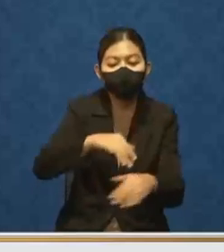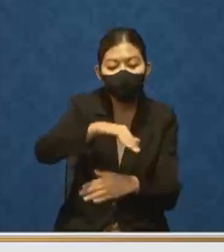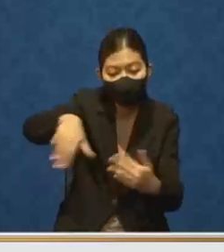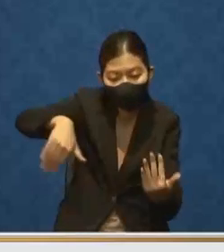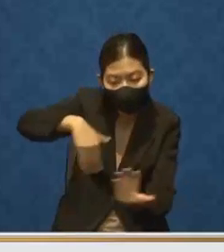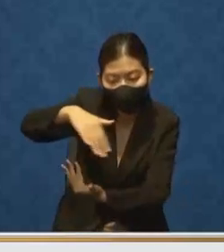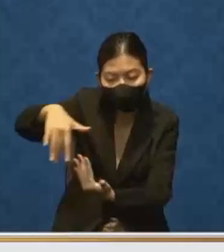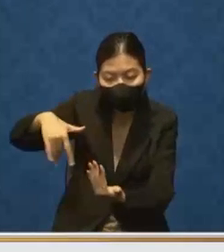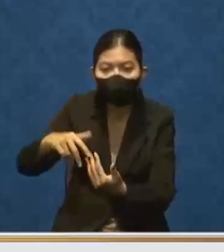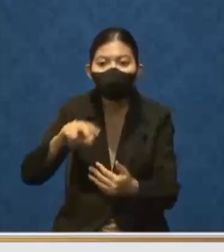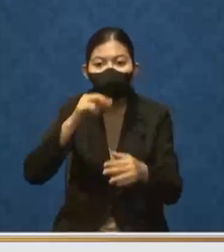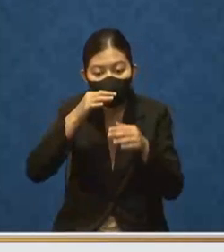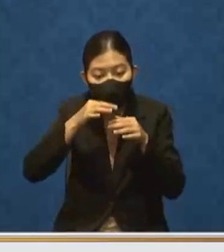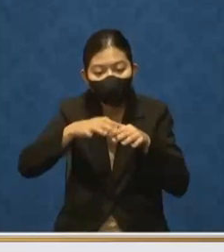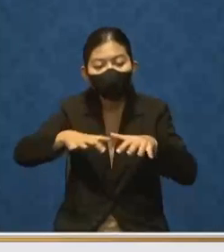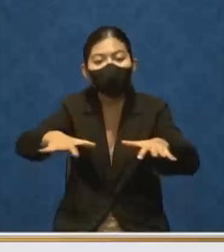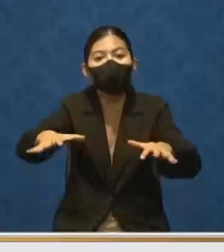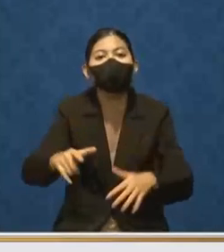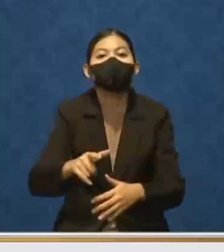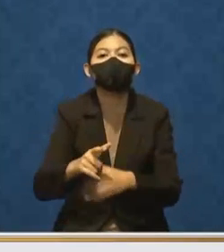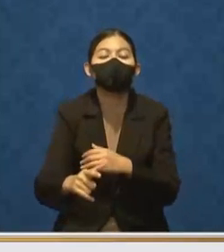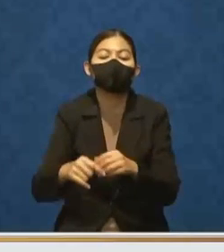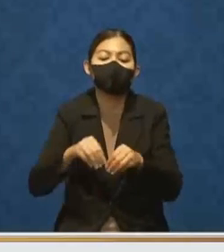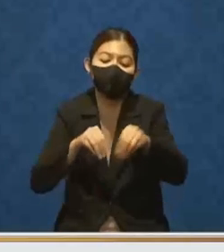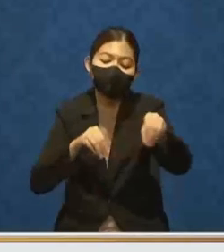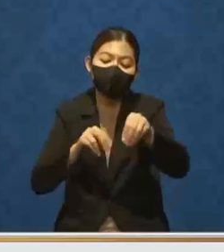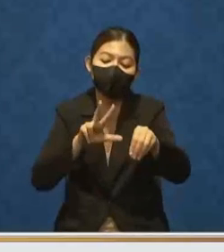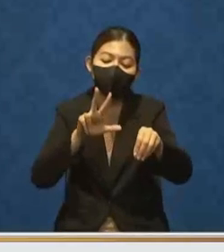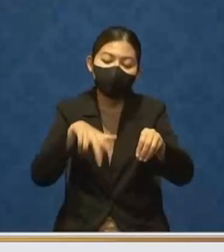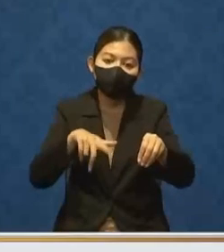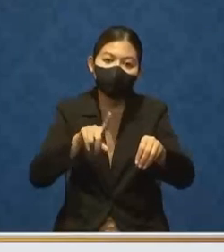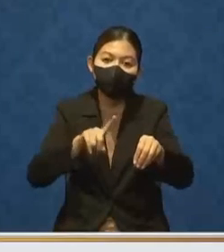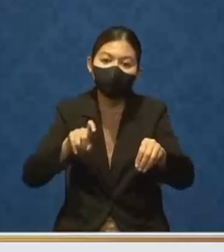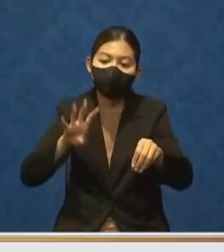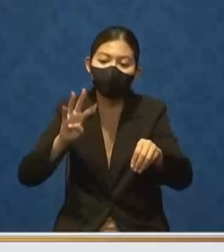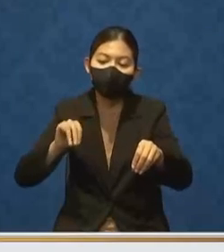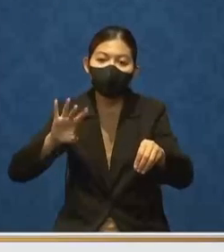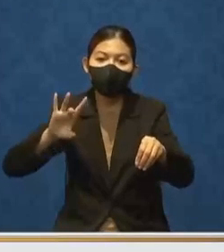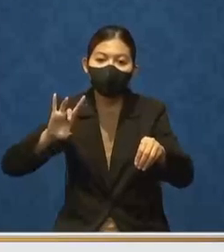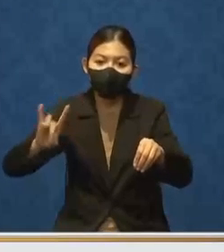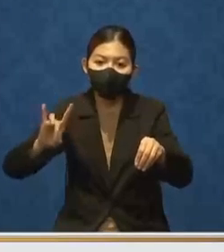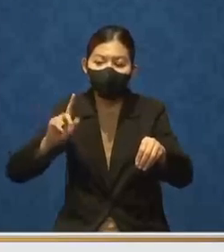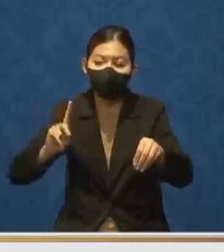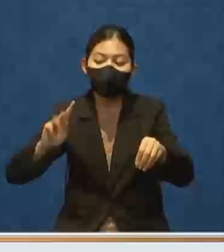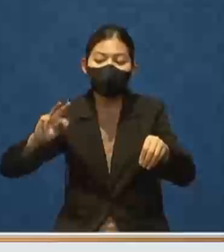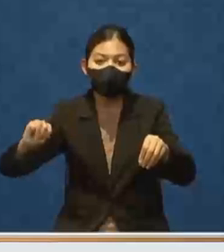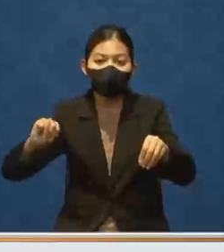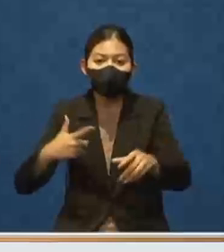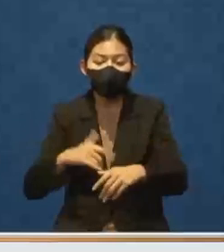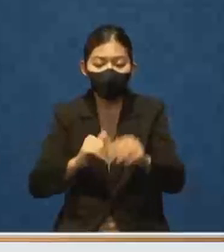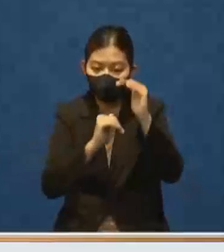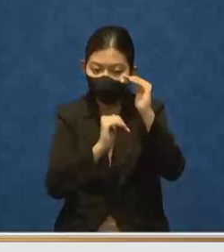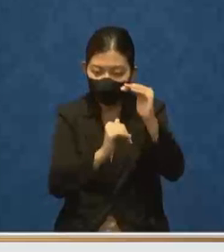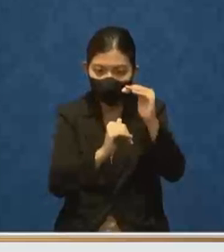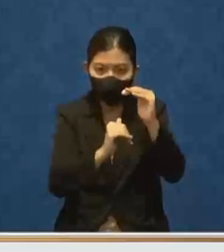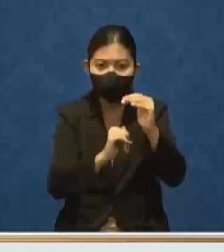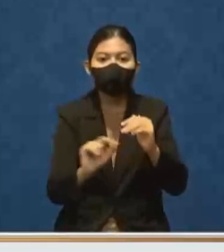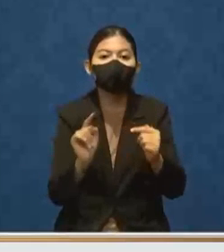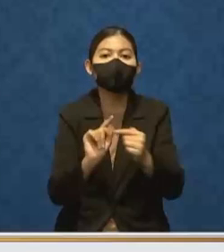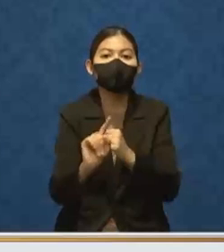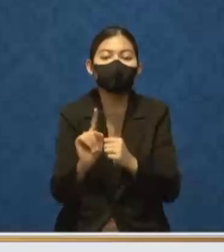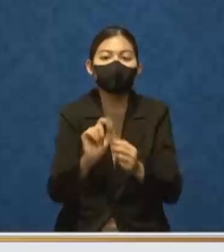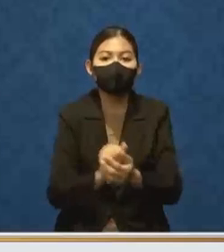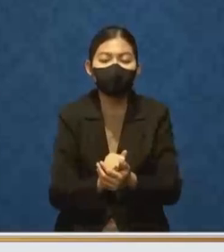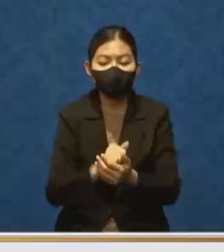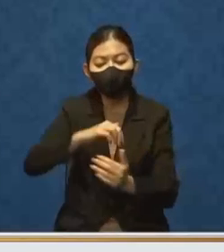ฝั่ง 3,148 กิโลเมตร6การยกระดับกระบวนทัศน์เพื่อกำหนดอนาคตประเทศด้านทรัพยากรธรรมชาติ